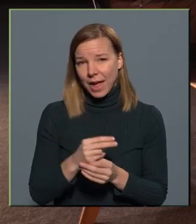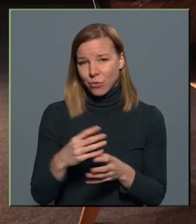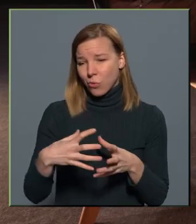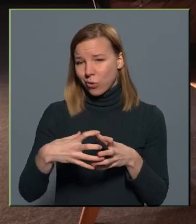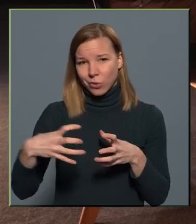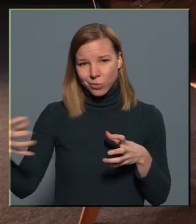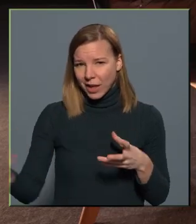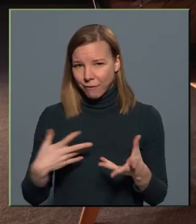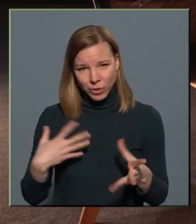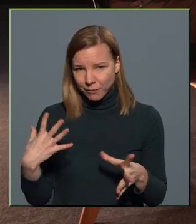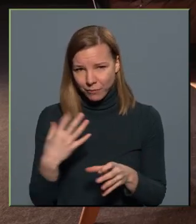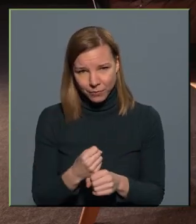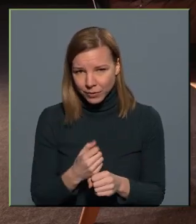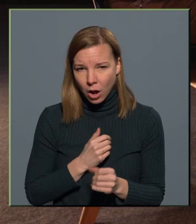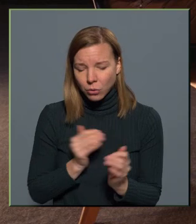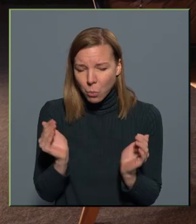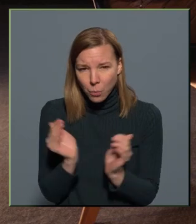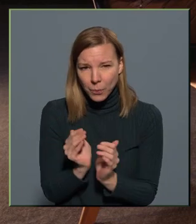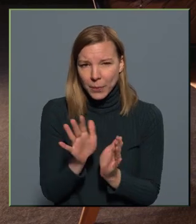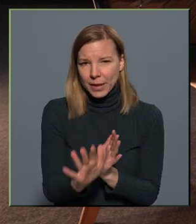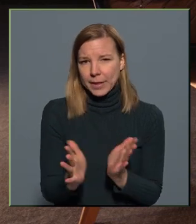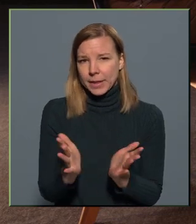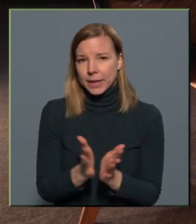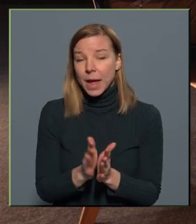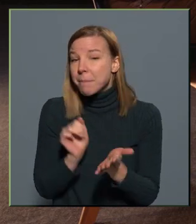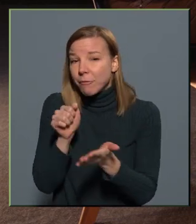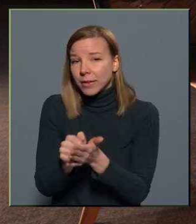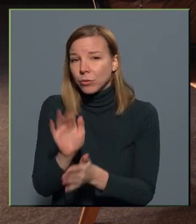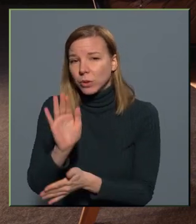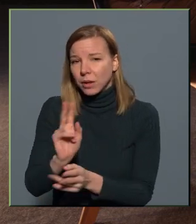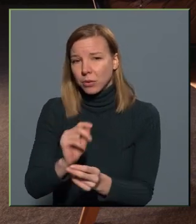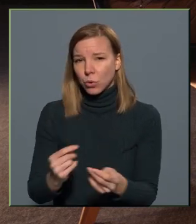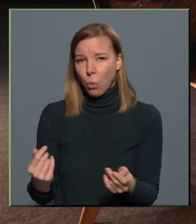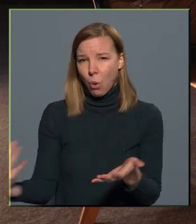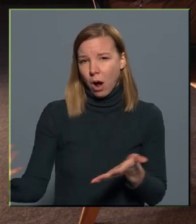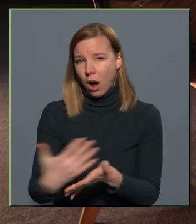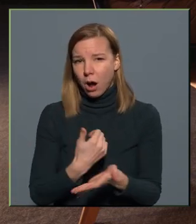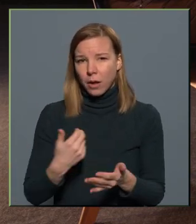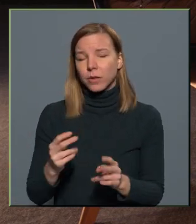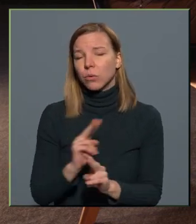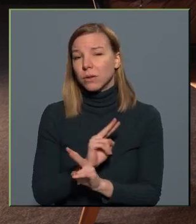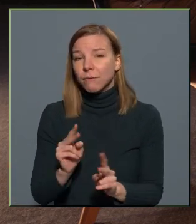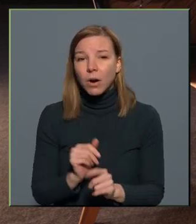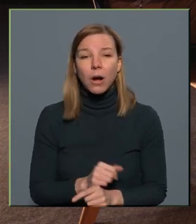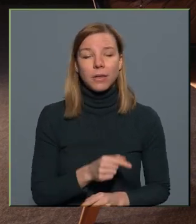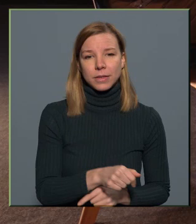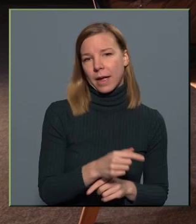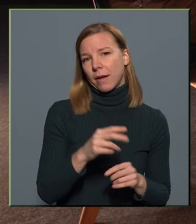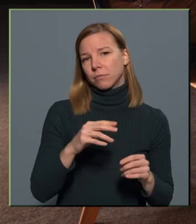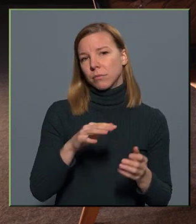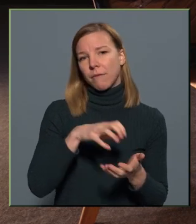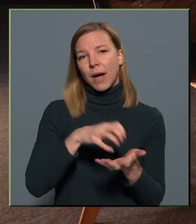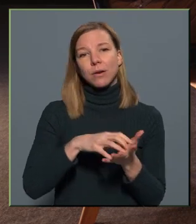nagyon picik, befektetői szempontból jó hasznot hoz, de a város fejlődése szempontjából előnytelen.